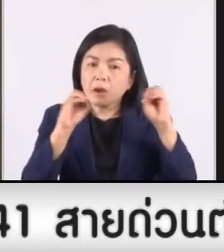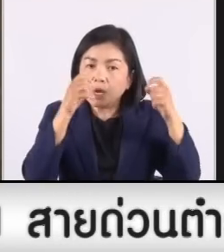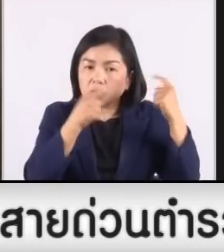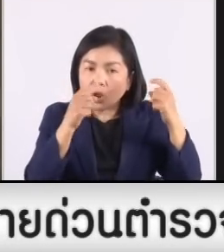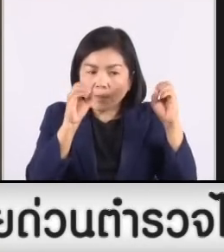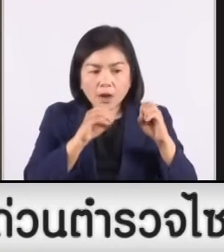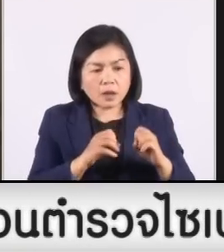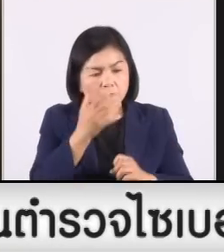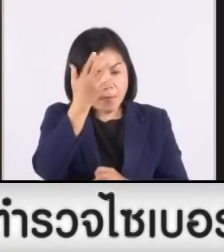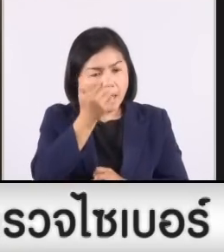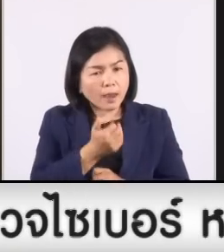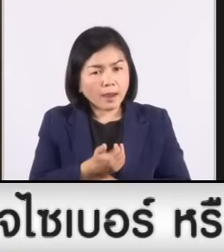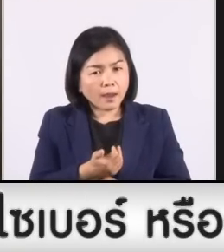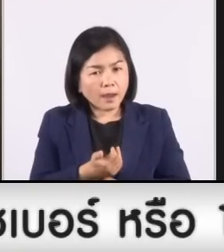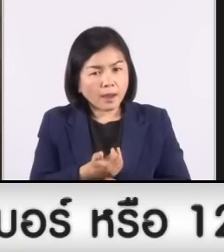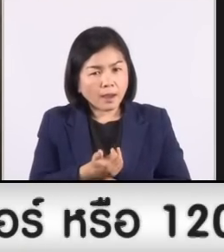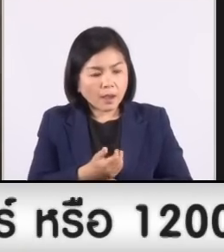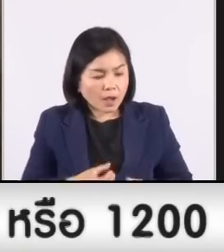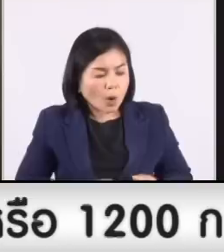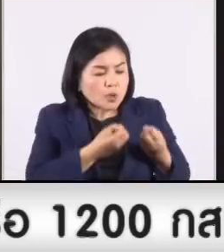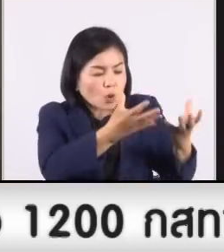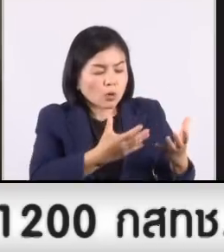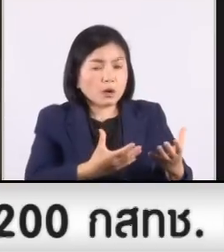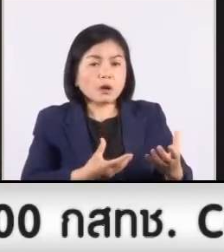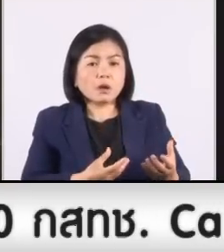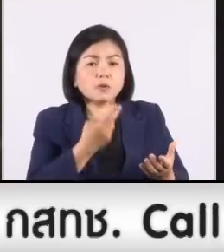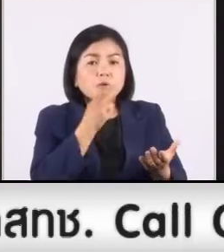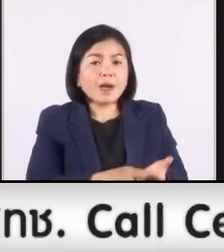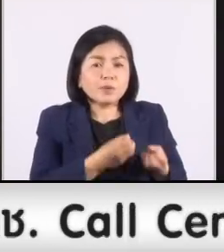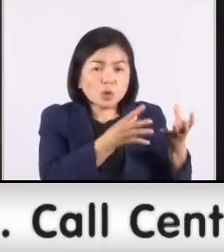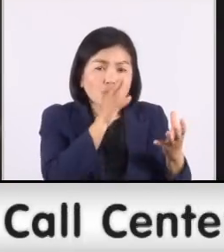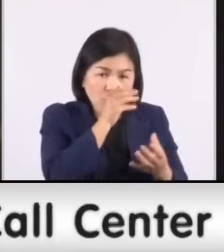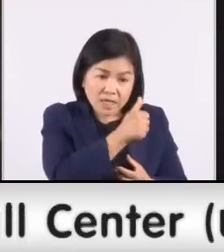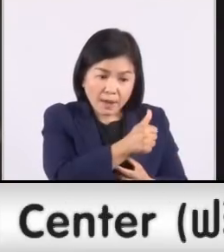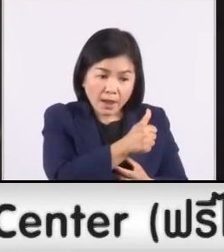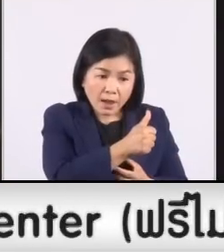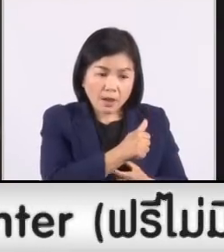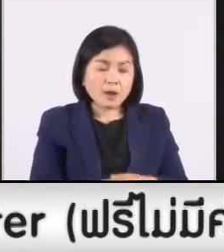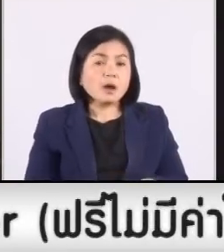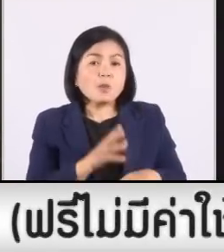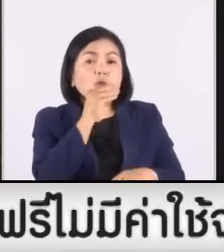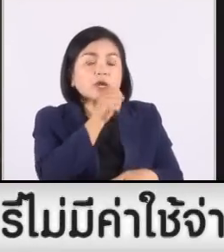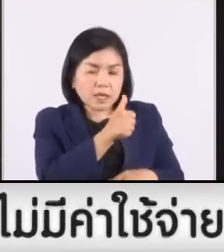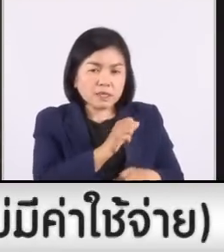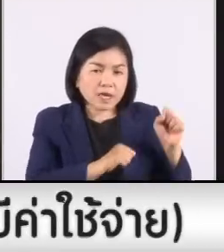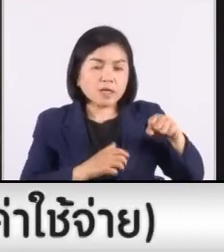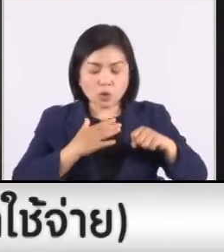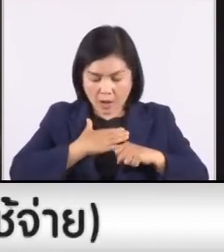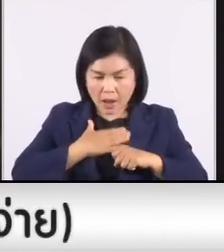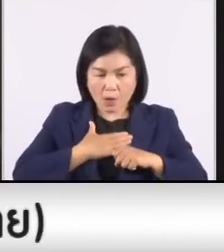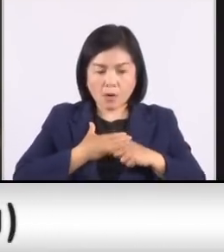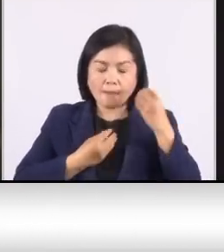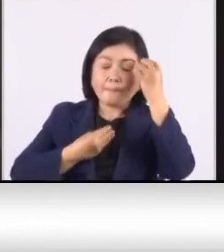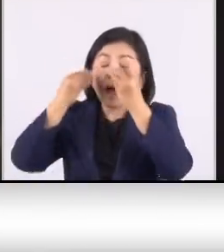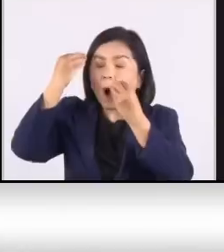แล้วเราช่วงที่คนส่งเป็นโทรมาหาเนี่ยเป็นบ่ดีแล้วบ่ครับนี่คือ บ่ดีครับแต่ผมมีการมึนเมา